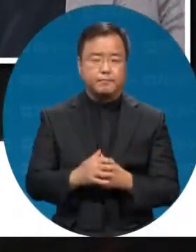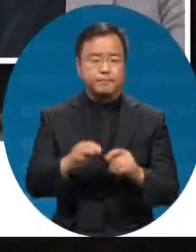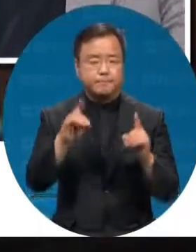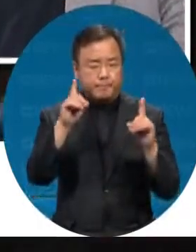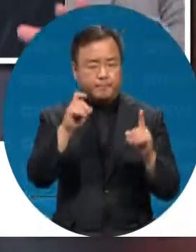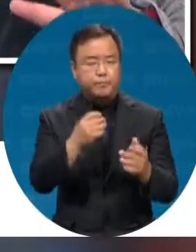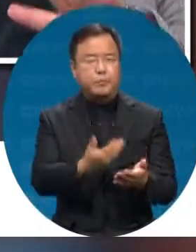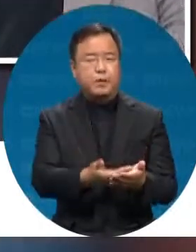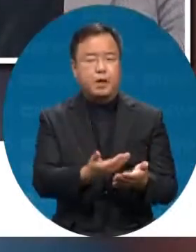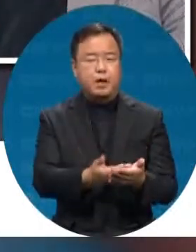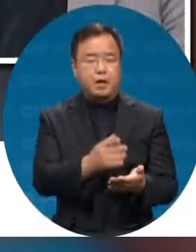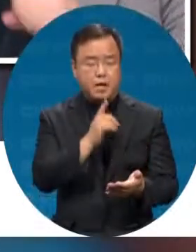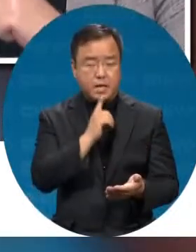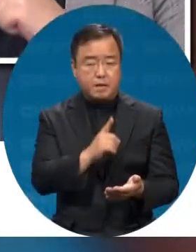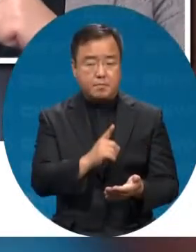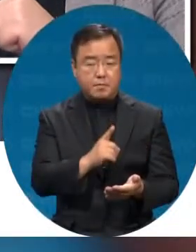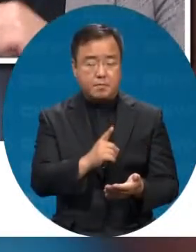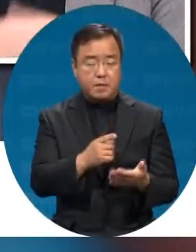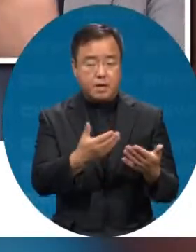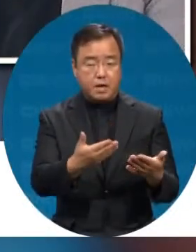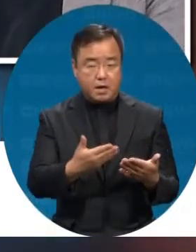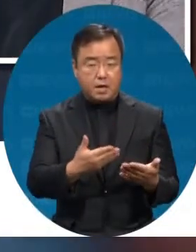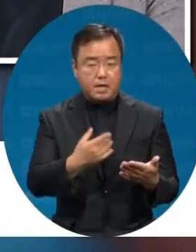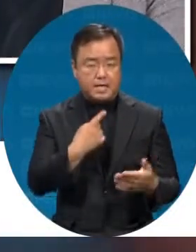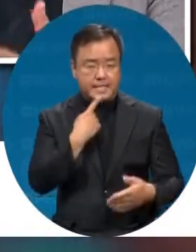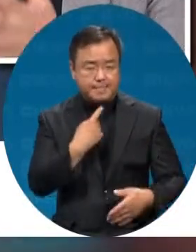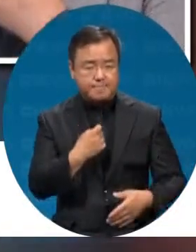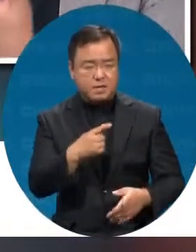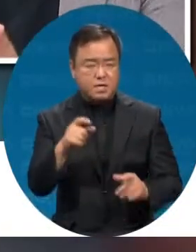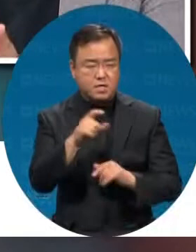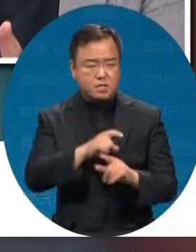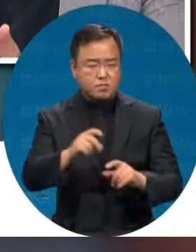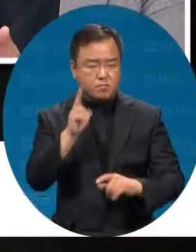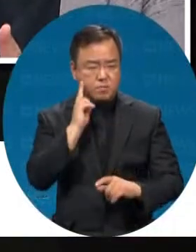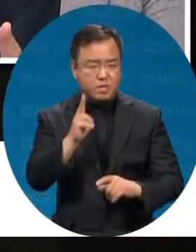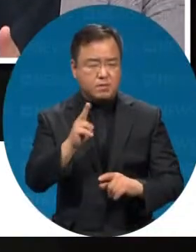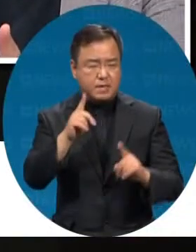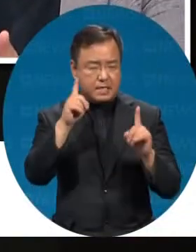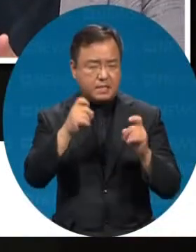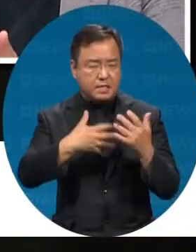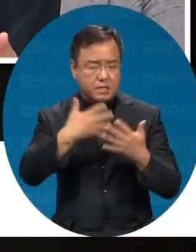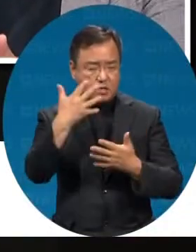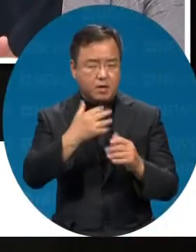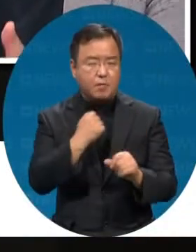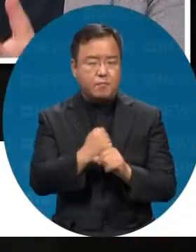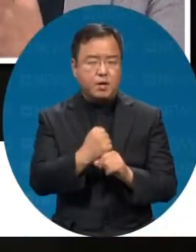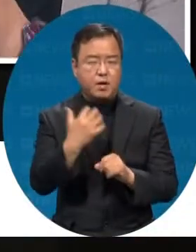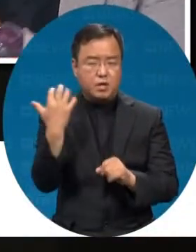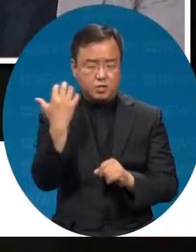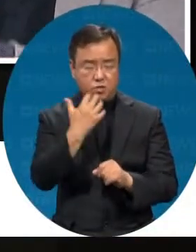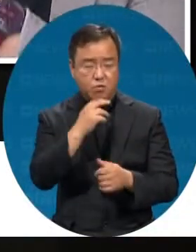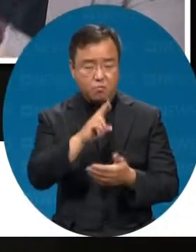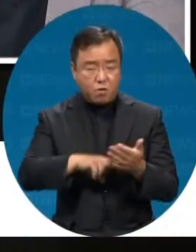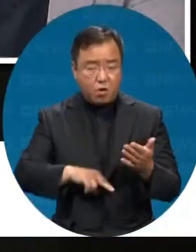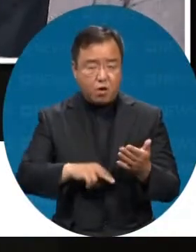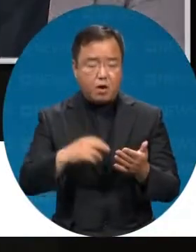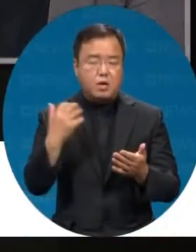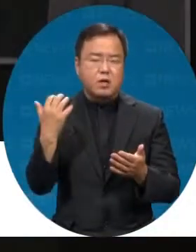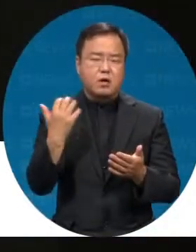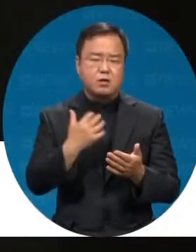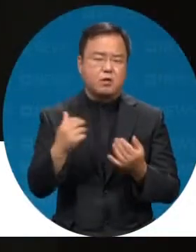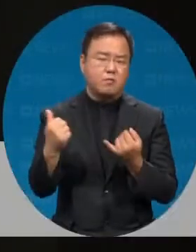요구하고 사진을 단 백작 아져 협박해서 더 심각한 사진 영상을 제작하게 하고 성폭력 성매매